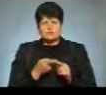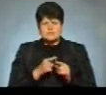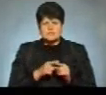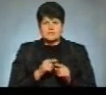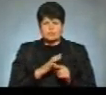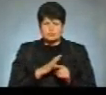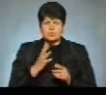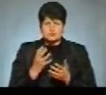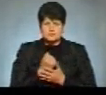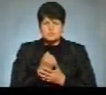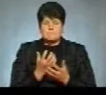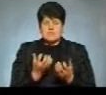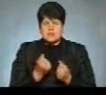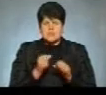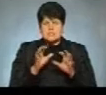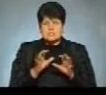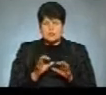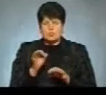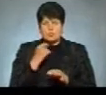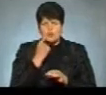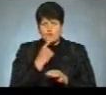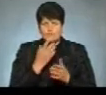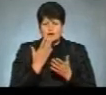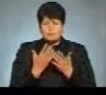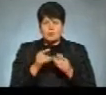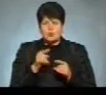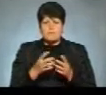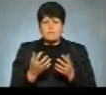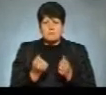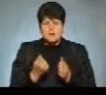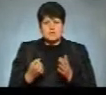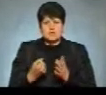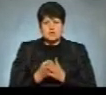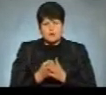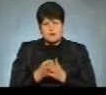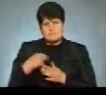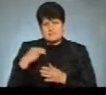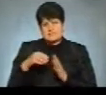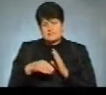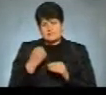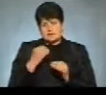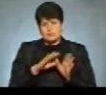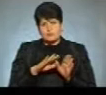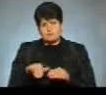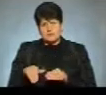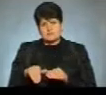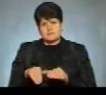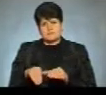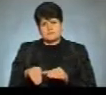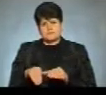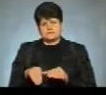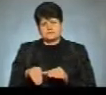було успішним прийняття цього закону про мову, якби його приймали до президентських виборів або вже після інавгурації нового